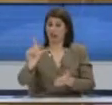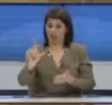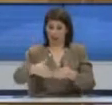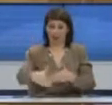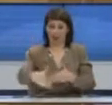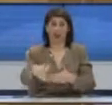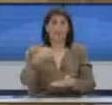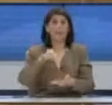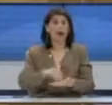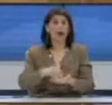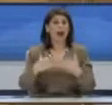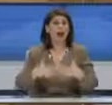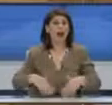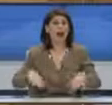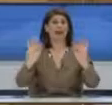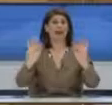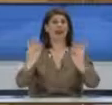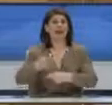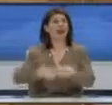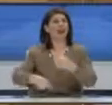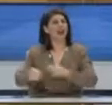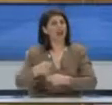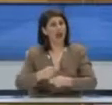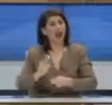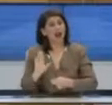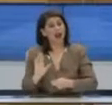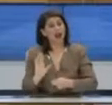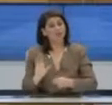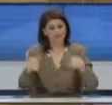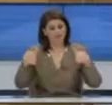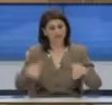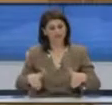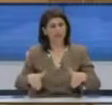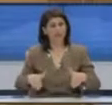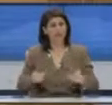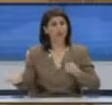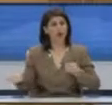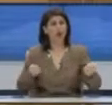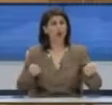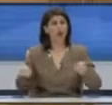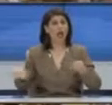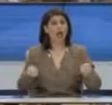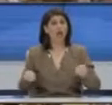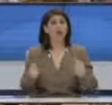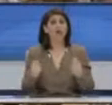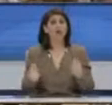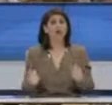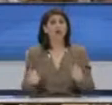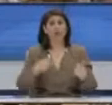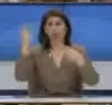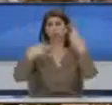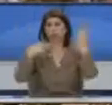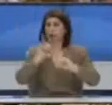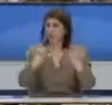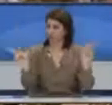Δευτέρα θα επαναλειτουργήσει το λιανεμπόριο, αλλά με έναν εξαιρετικά συντεταγμένο και οργανωμένο τρόπο. Κάτι